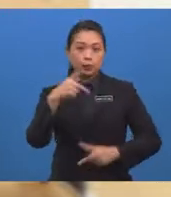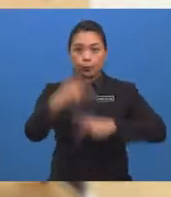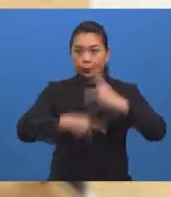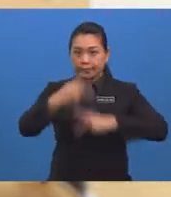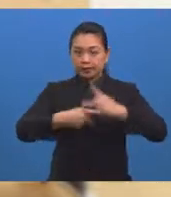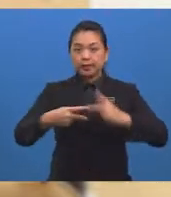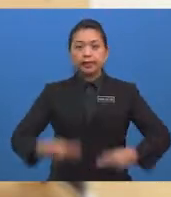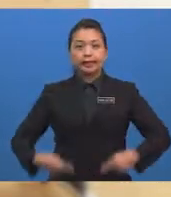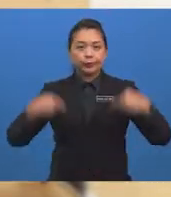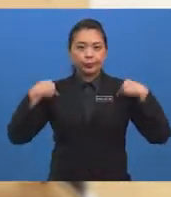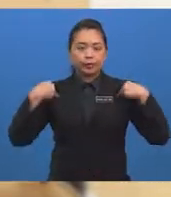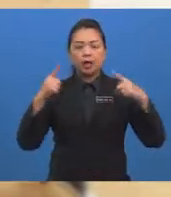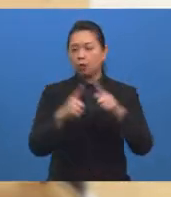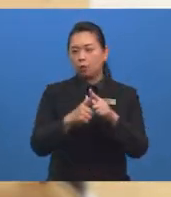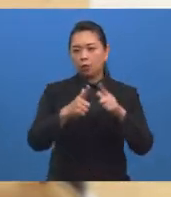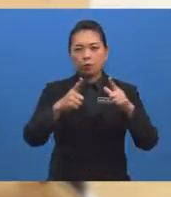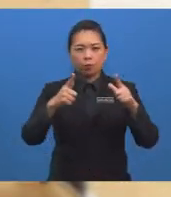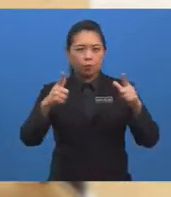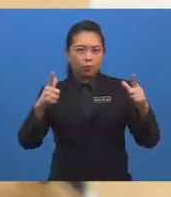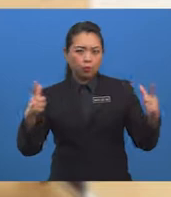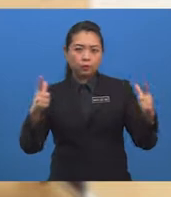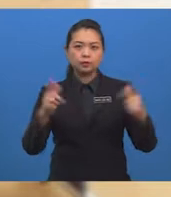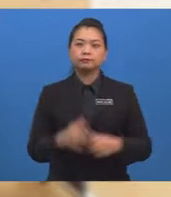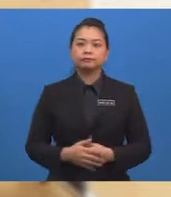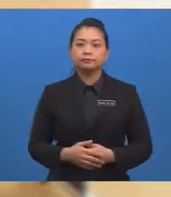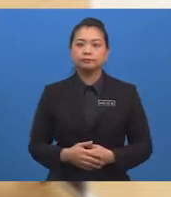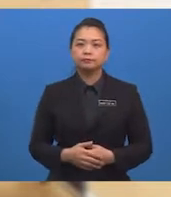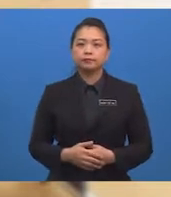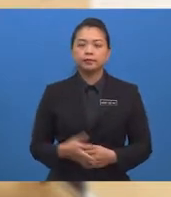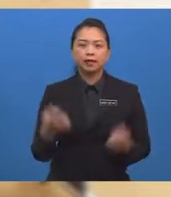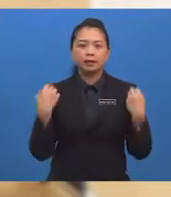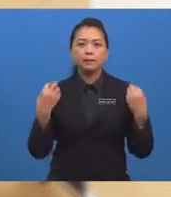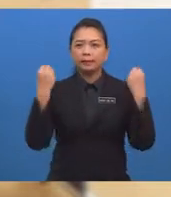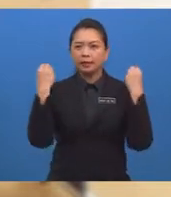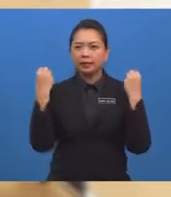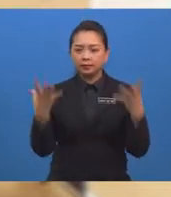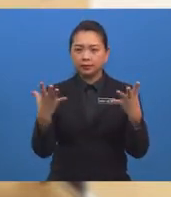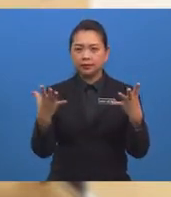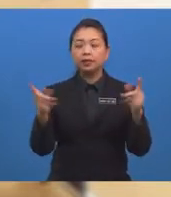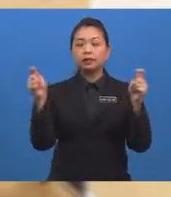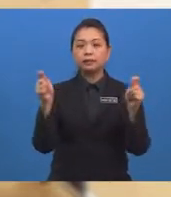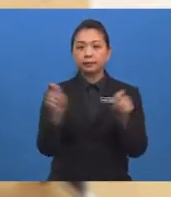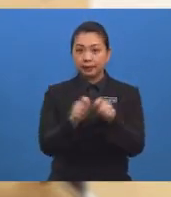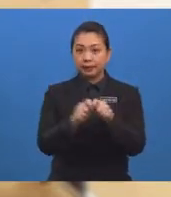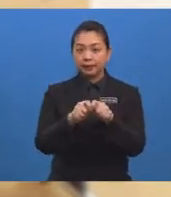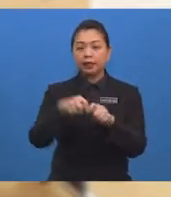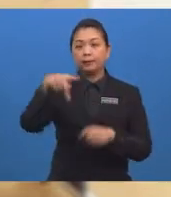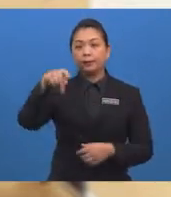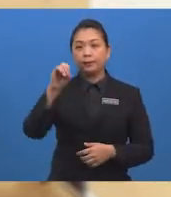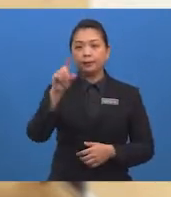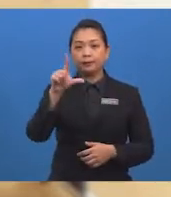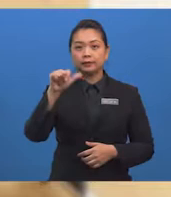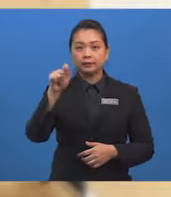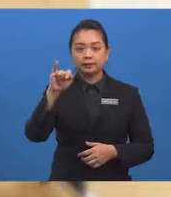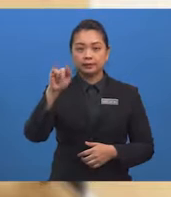kehidupan yang serba luas dan infiniti, merangkumi segala aspek kehidupan seperti politik, sosial